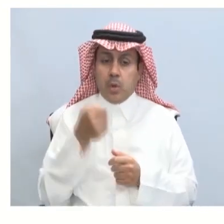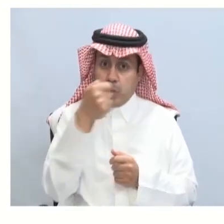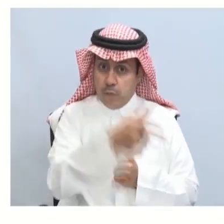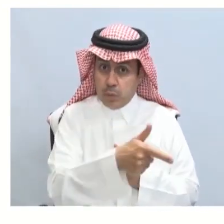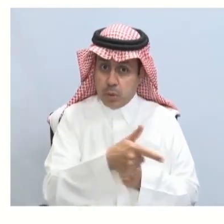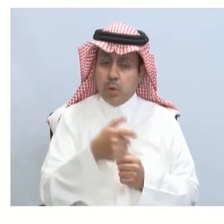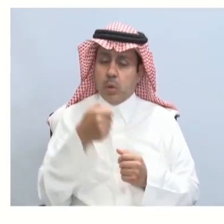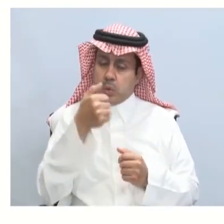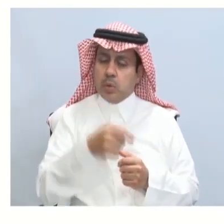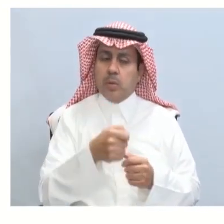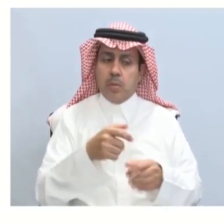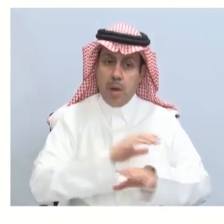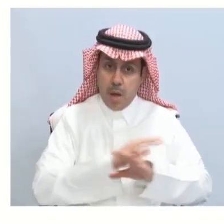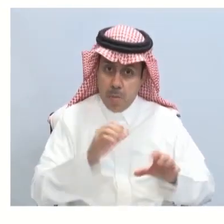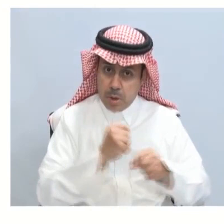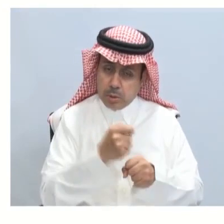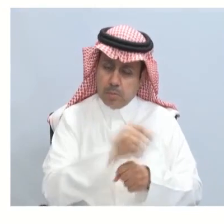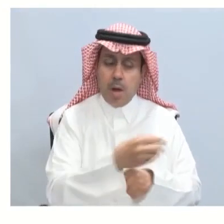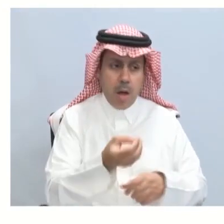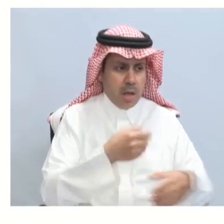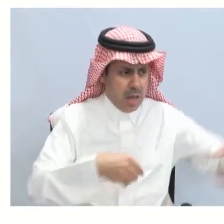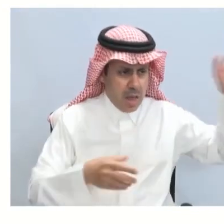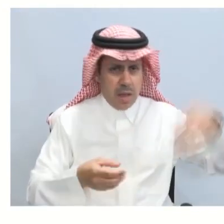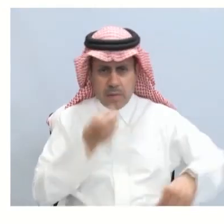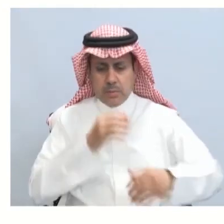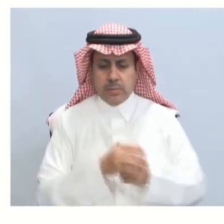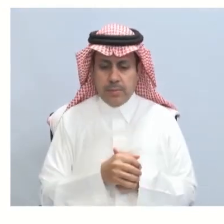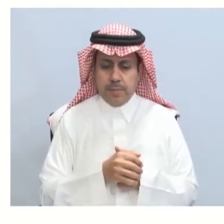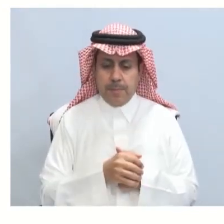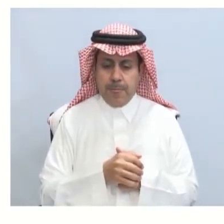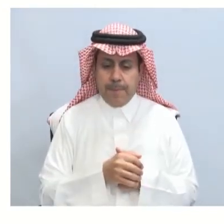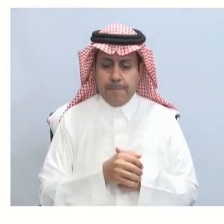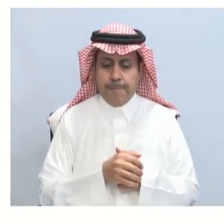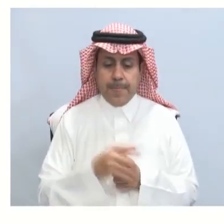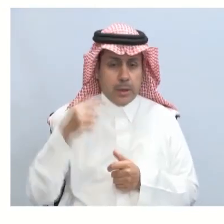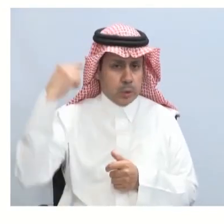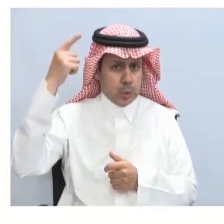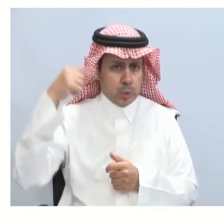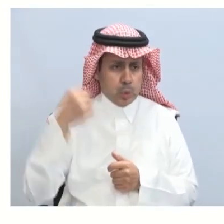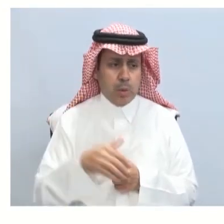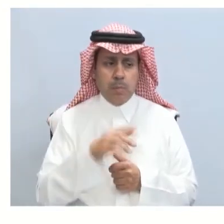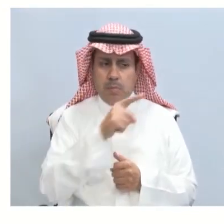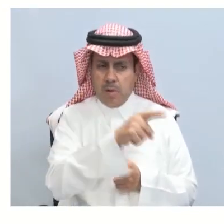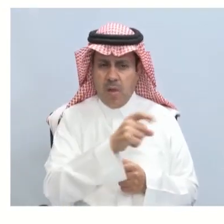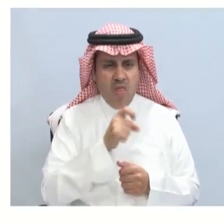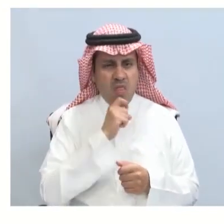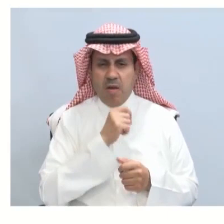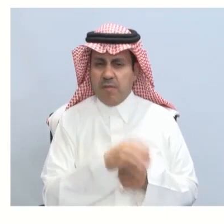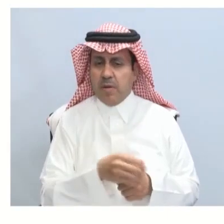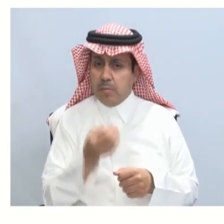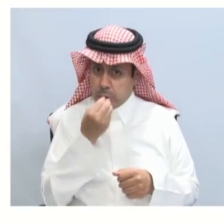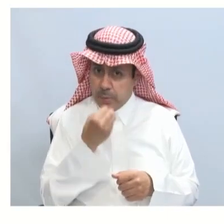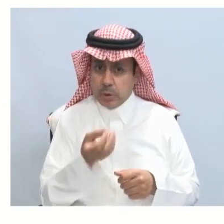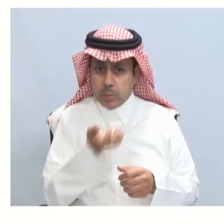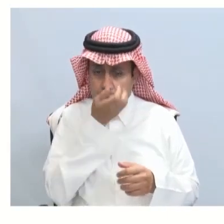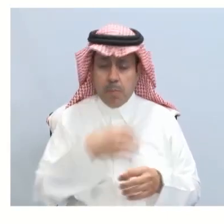الخادم اجرته وعدم اكل ماله بالباطل كذلك ايضا الشعور بحاجتهم من مطعم